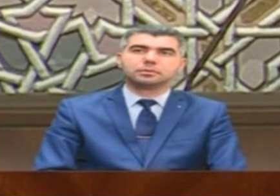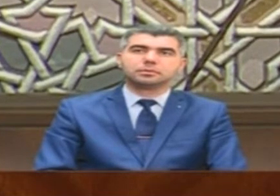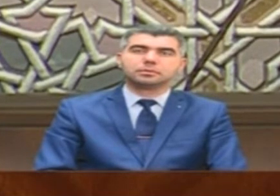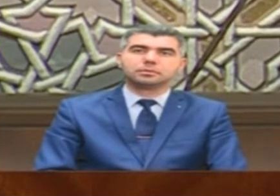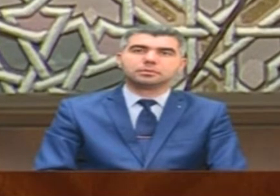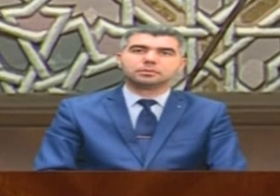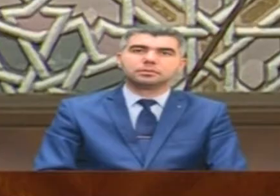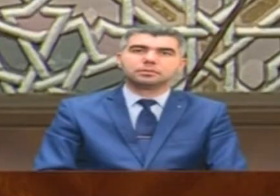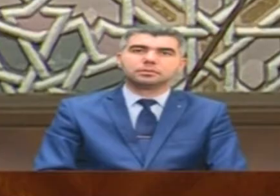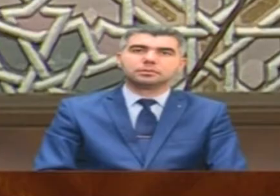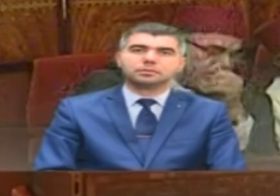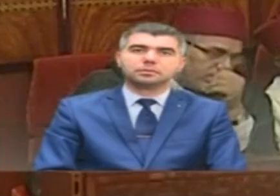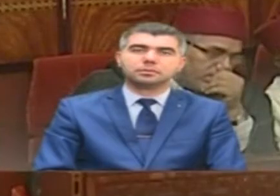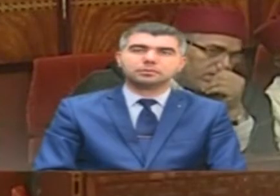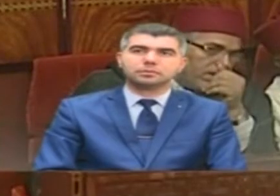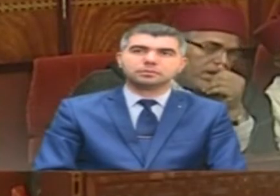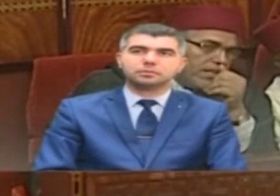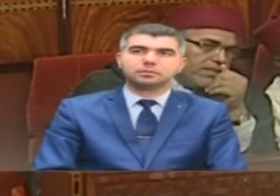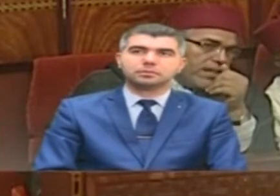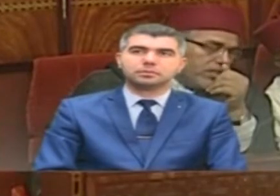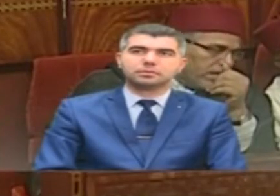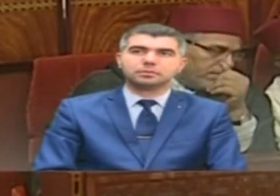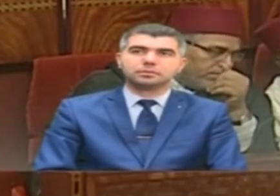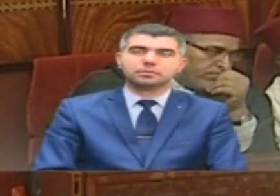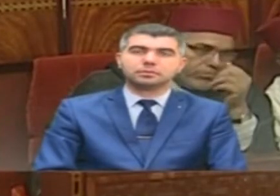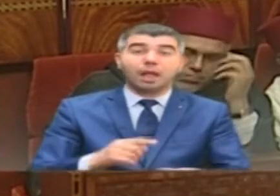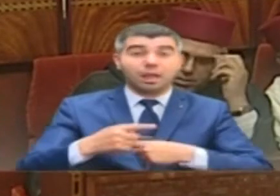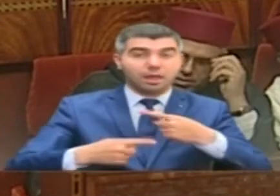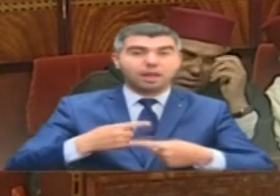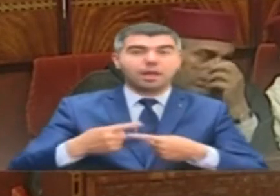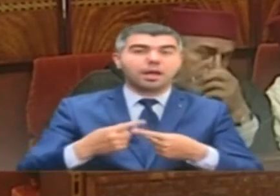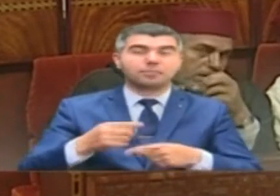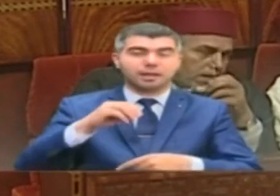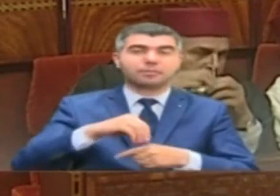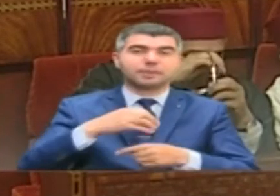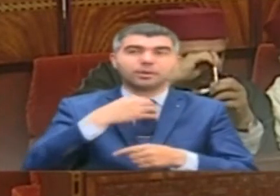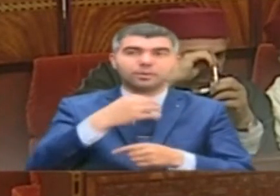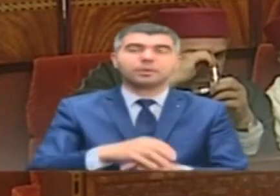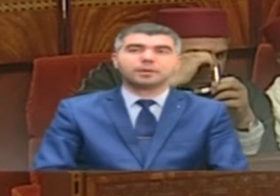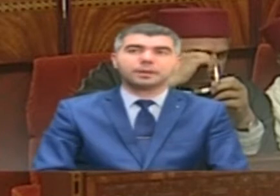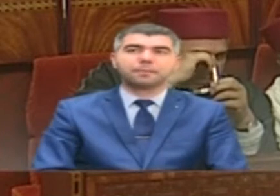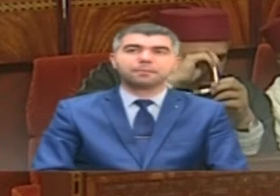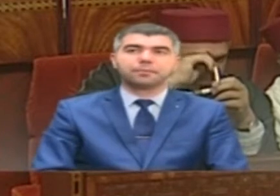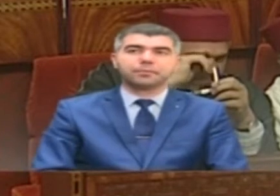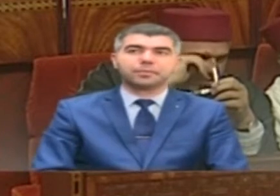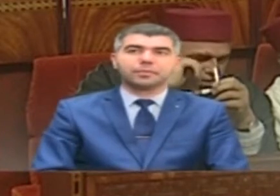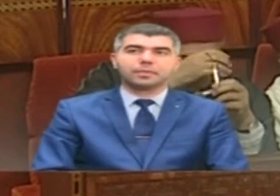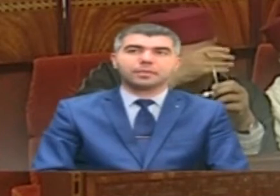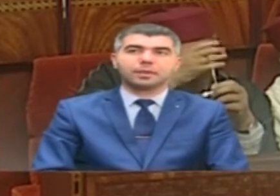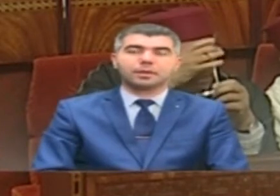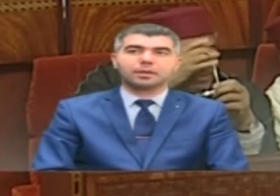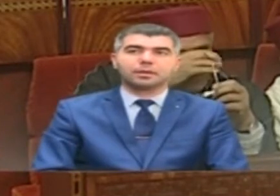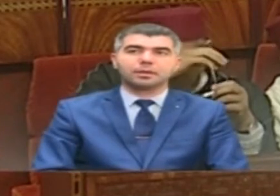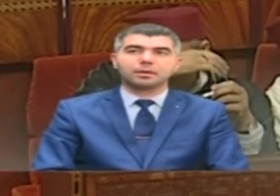العام بالمعطيات المتعلقه بهذه الكليه متعدده التخصصات. غادي ناكد مره اخرى الى ان